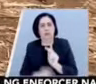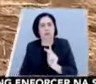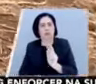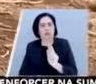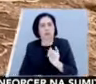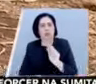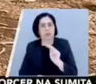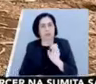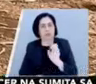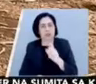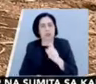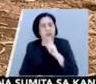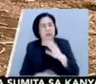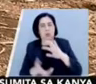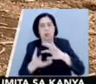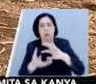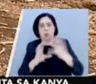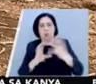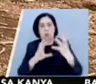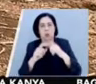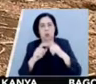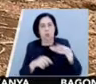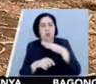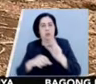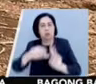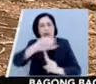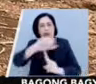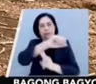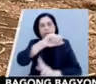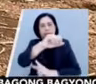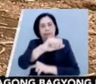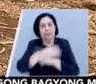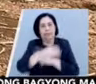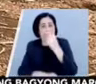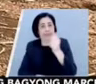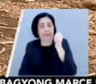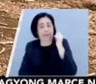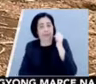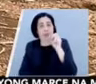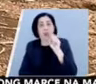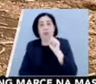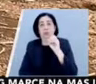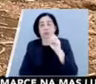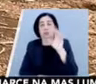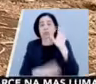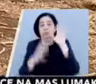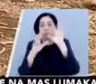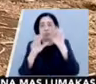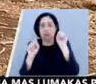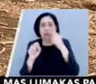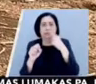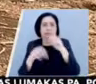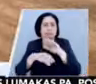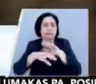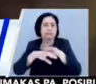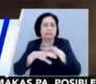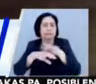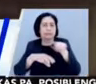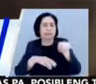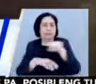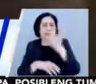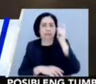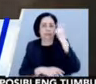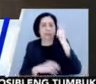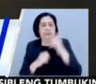nagpadapa sa bayongan bridge dito sa aking likuran kaya naman ang pangulo tag bilin sa mga ahensya ng gobyerno